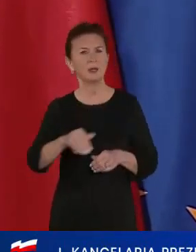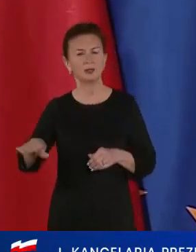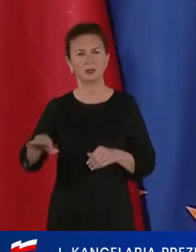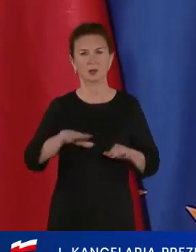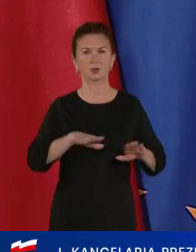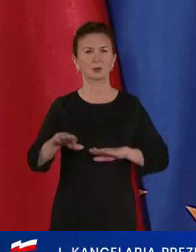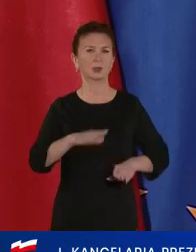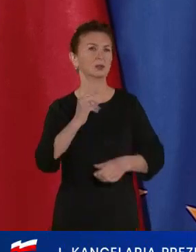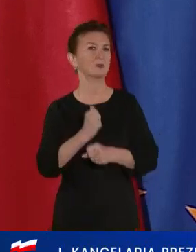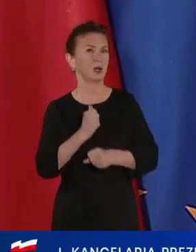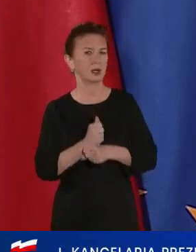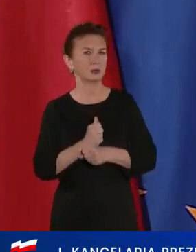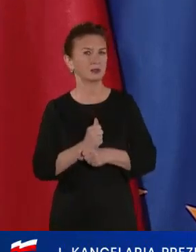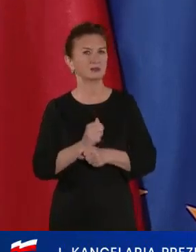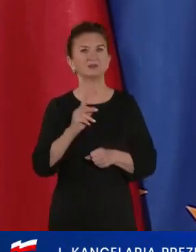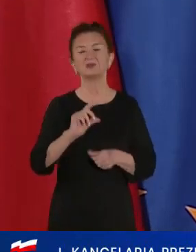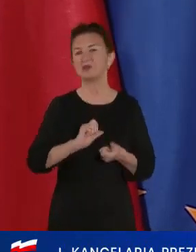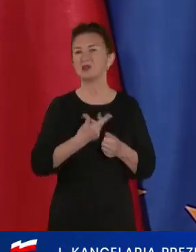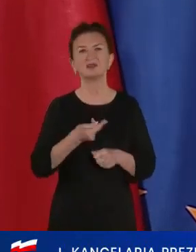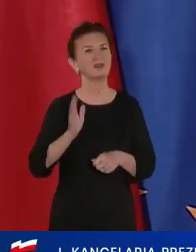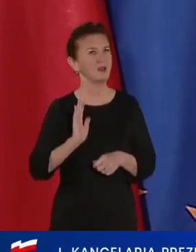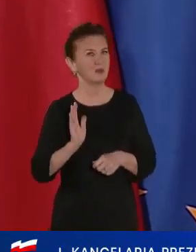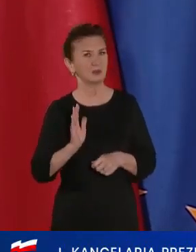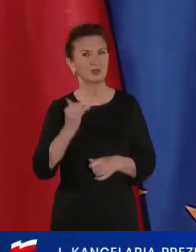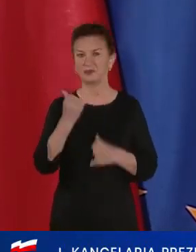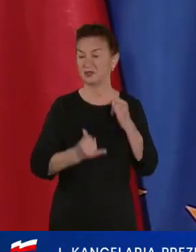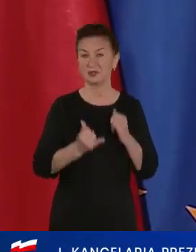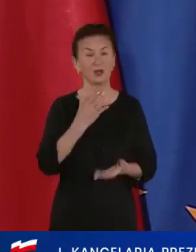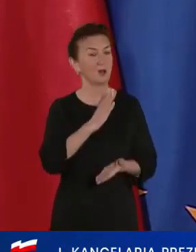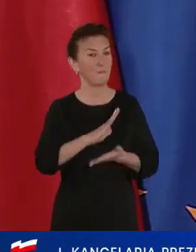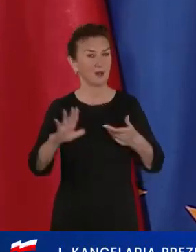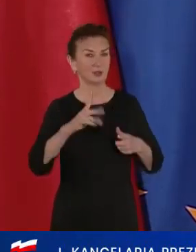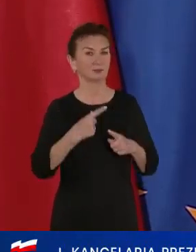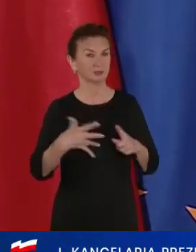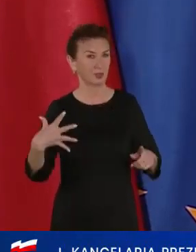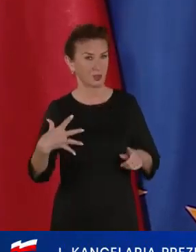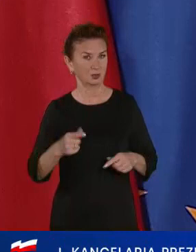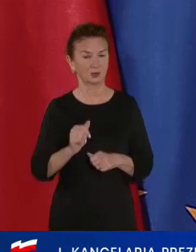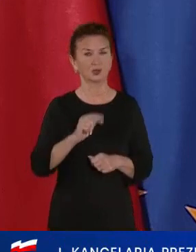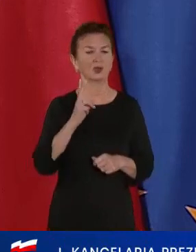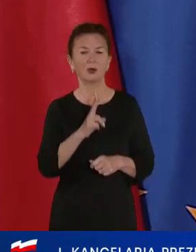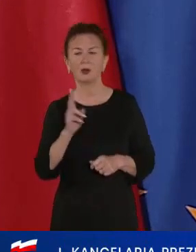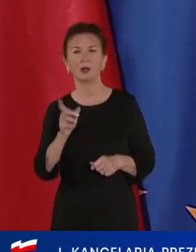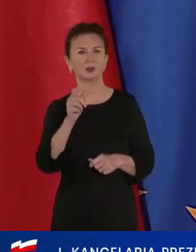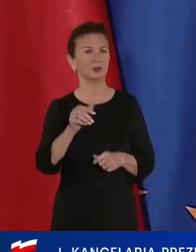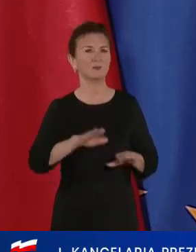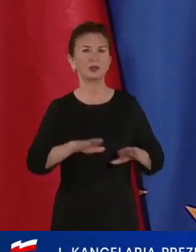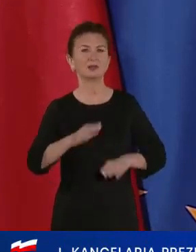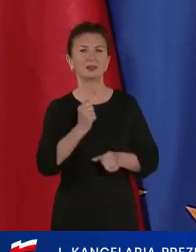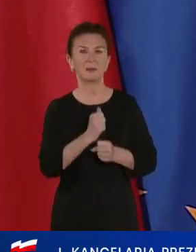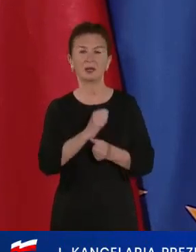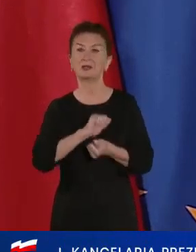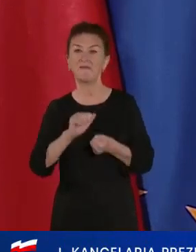miejsc pracy, które byłyby zagrożone, gdybyśmy nie stosowali tych rygorów i o każde z tych miejsc pracy walczymy, tak jak